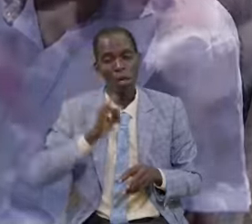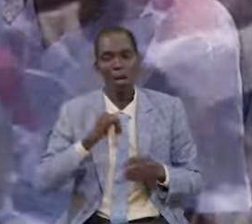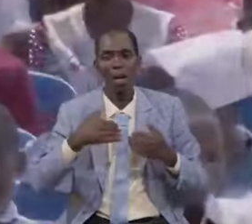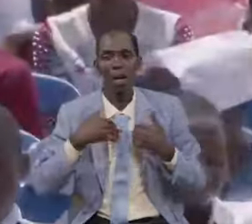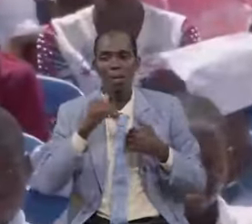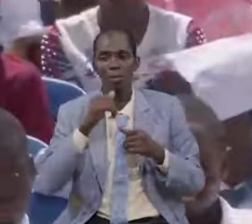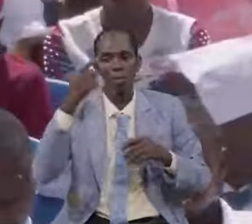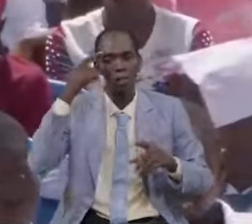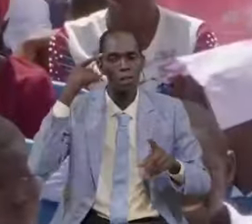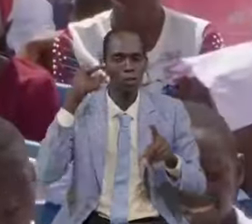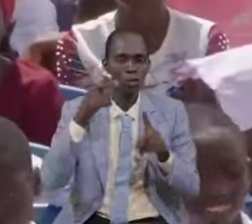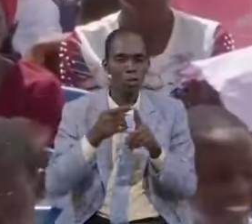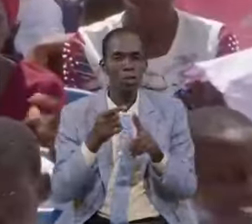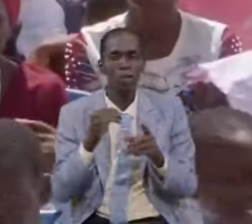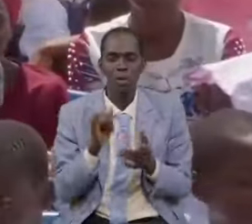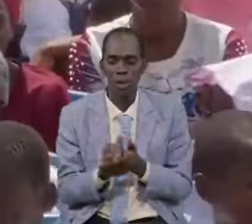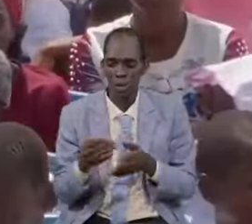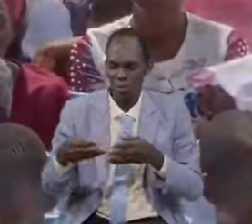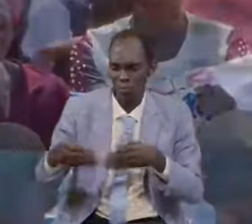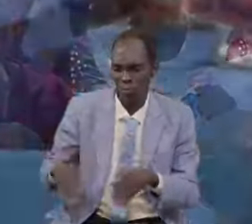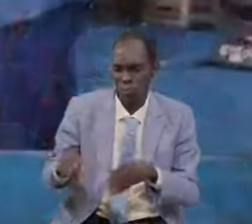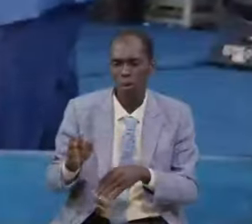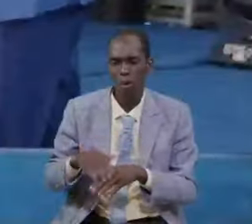rue que les autres ne peuvent pas. À cause de cet